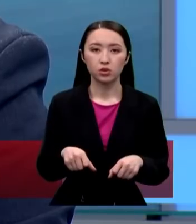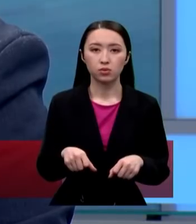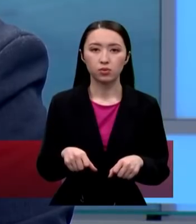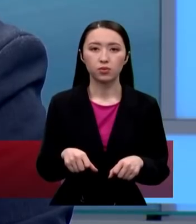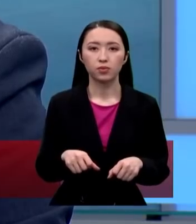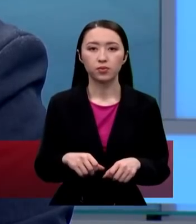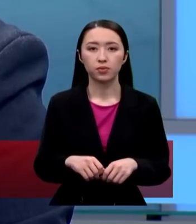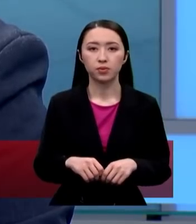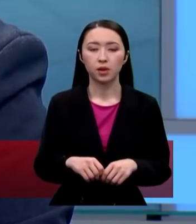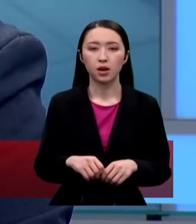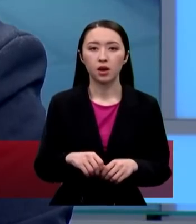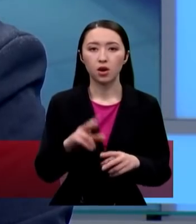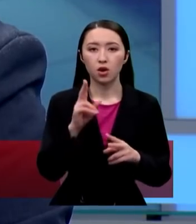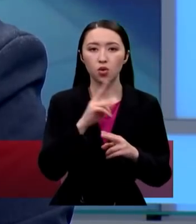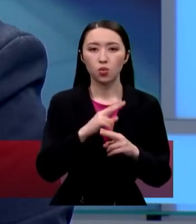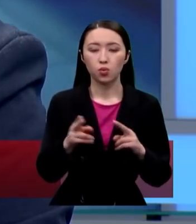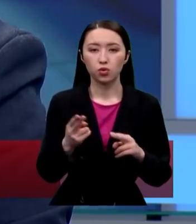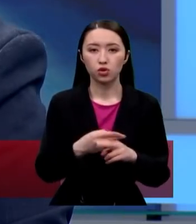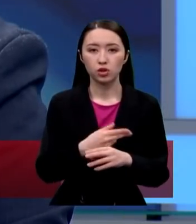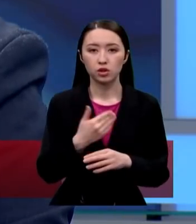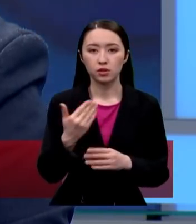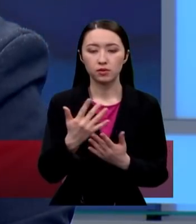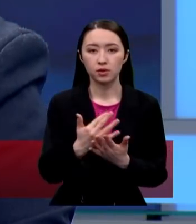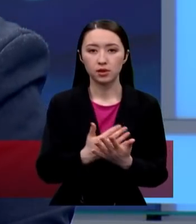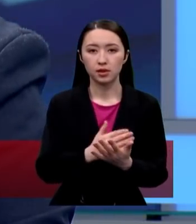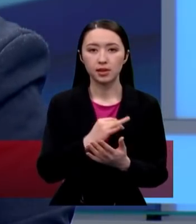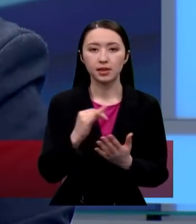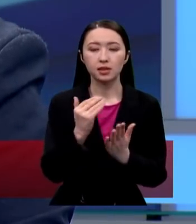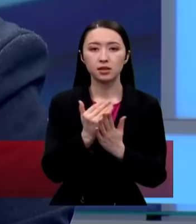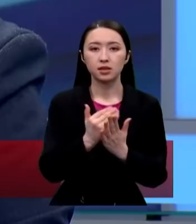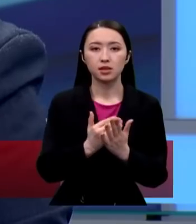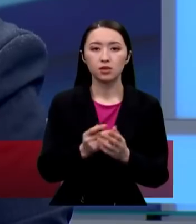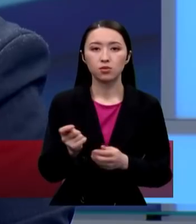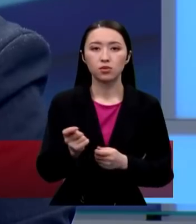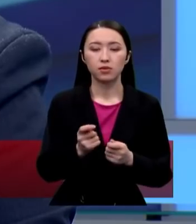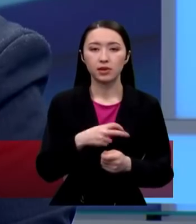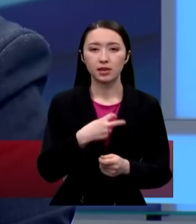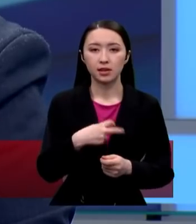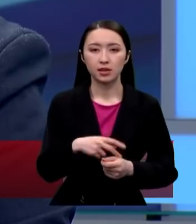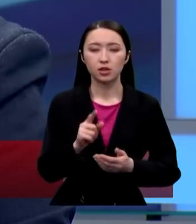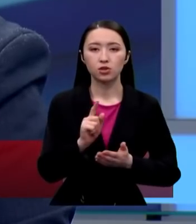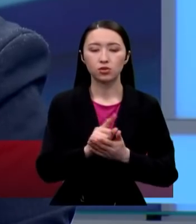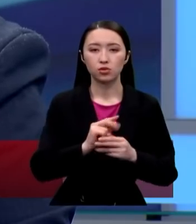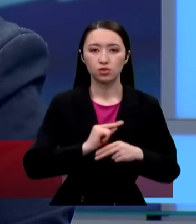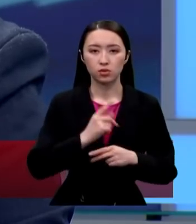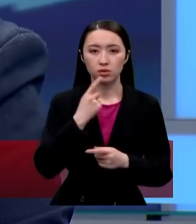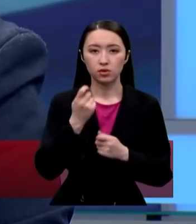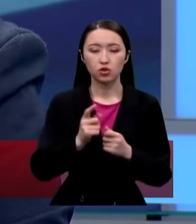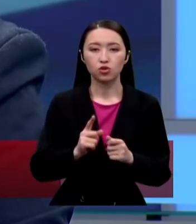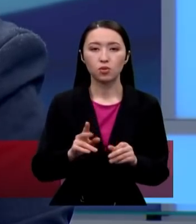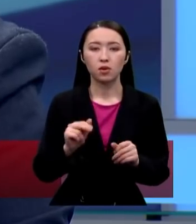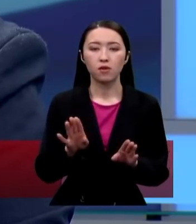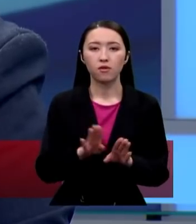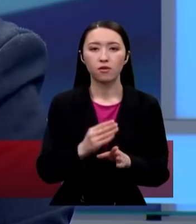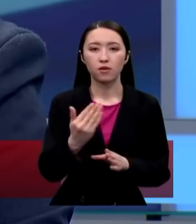Ну, упущение со стороны этих критериев, да, и систему управления рисками в этом ключе доработать, чтобы, как в вашем случае, она не